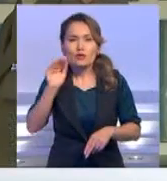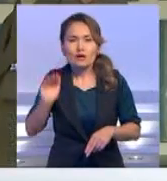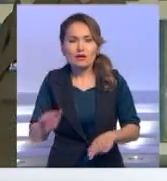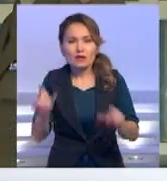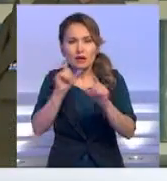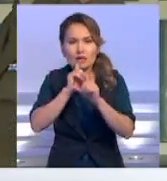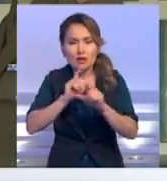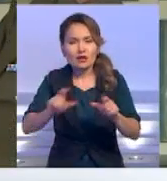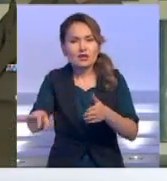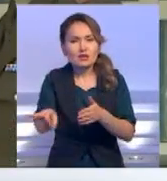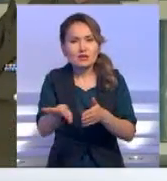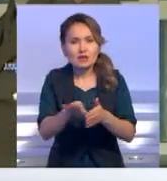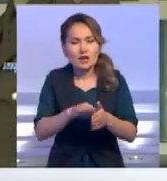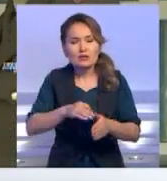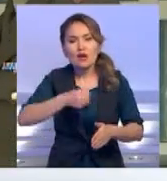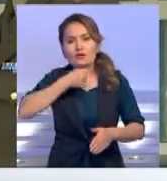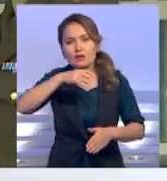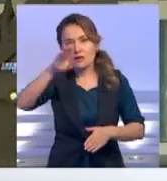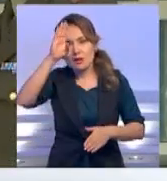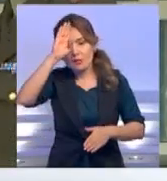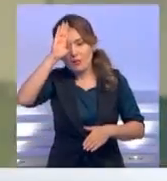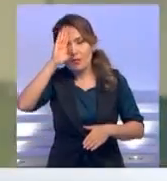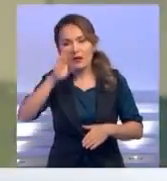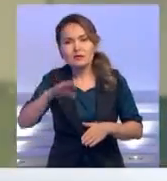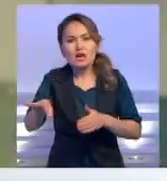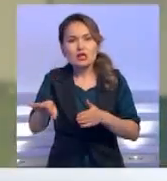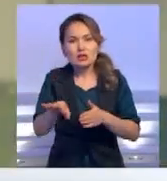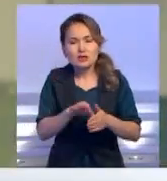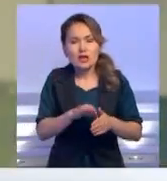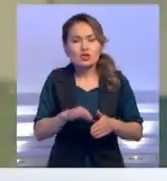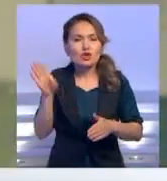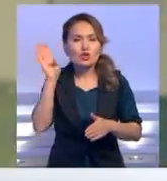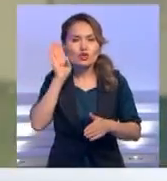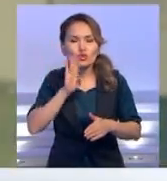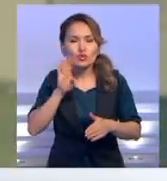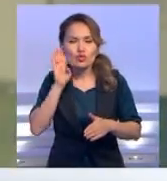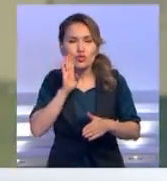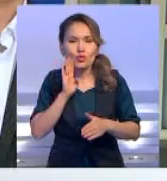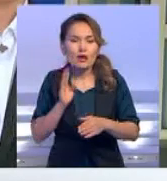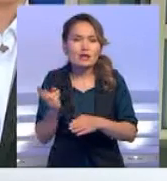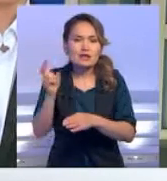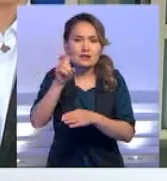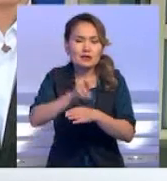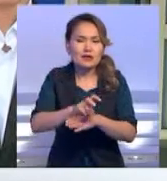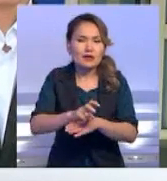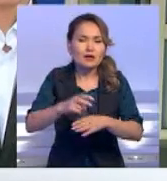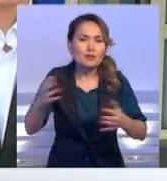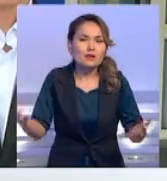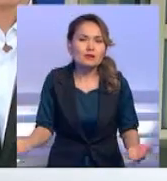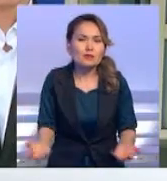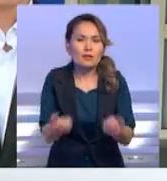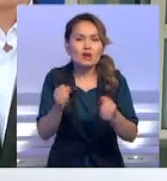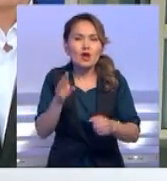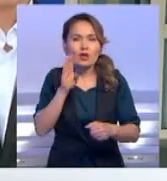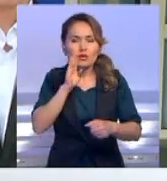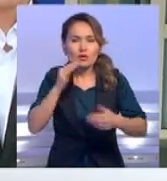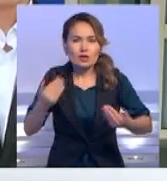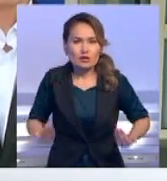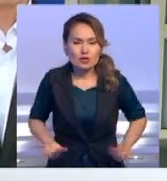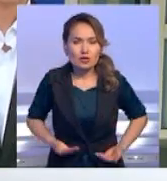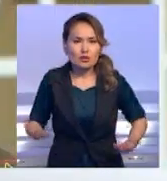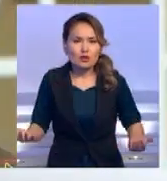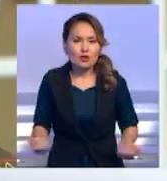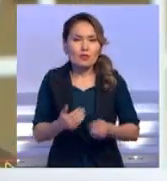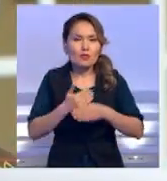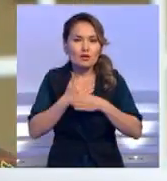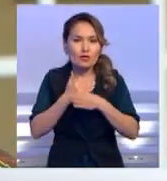ол тосылмастан өзенге секіреді. Арыны қатты Келеспен біраз арпалыстан кейін қыздың киімін көріп жағаға алып шығады. Тұншығып қалған аружанға